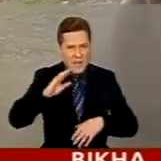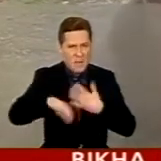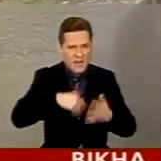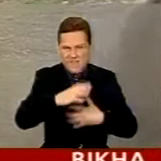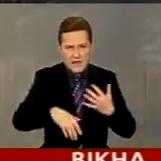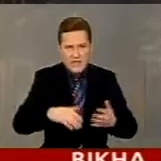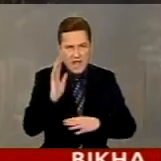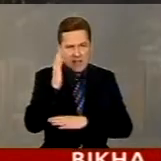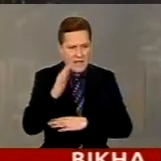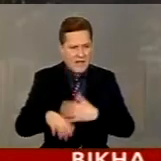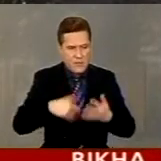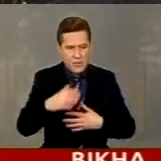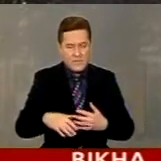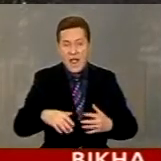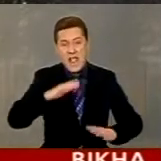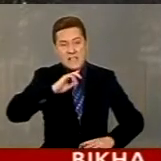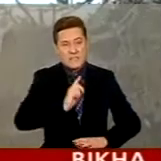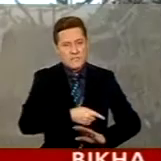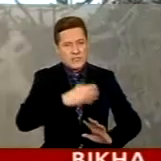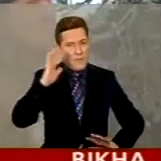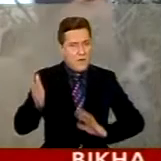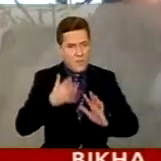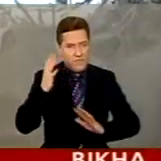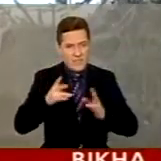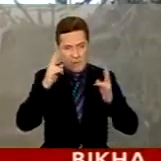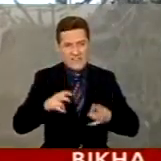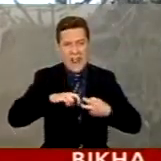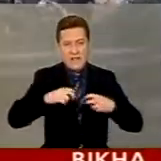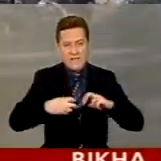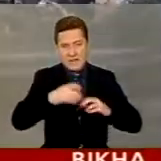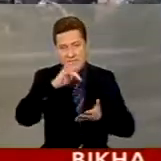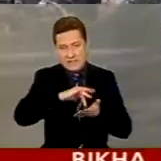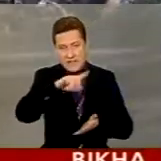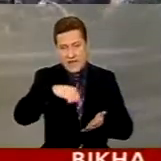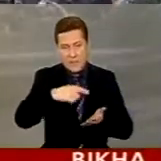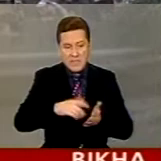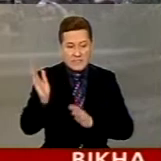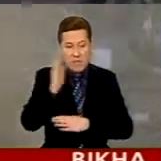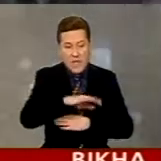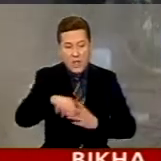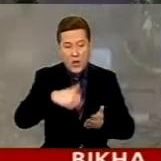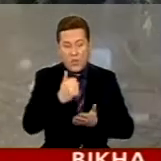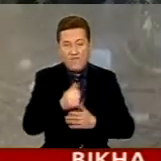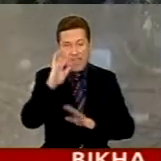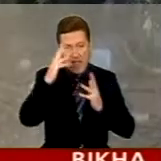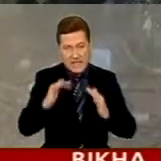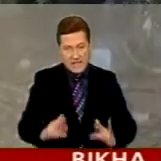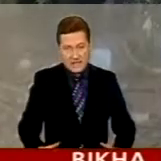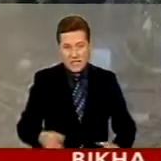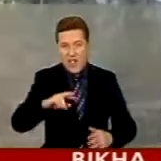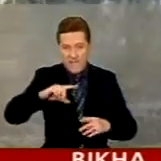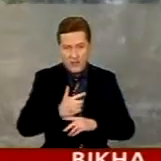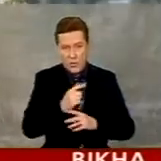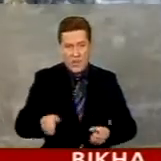дерева поперевертало. Від штормового вітру постраждав і сам Івано-Франківськ. У центрі міста впала головна ялинка. Вдруге її встановлювати